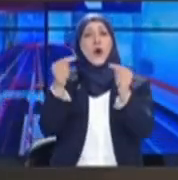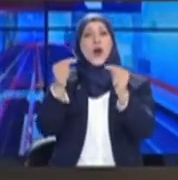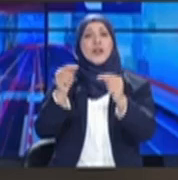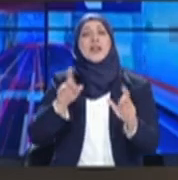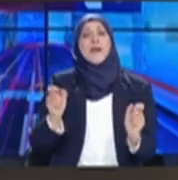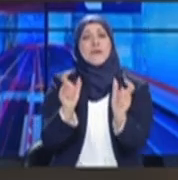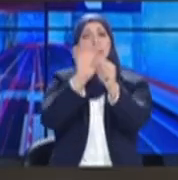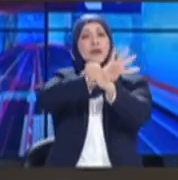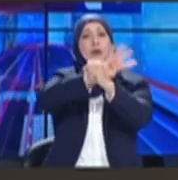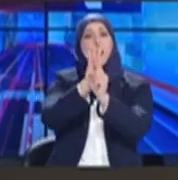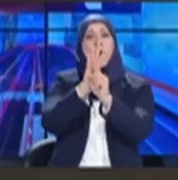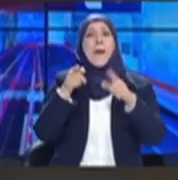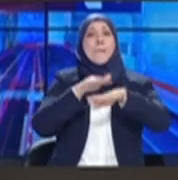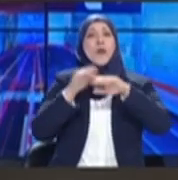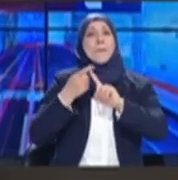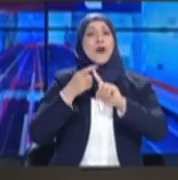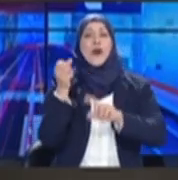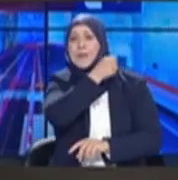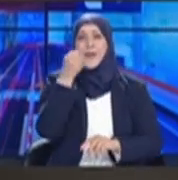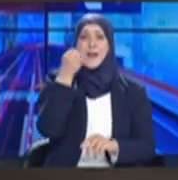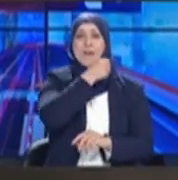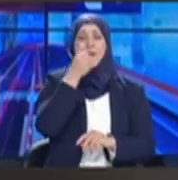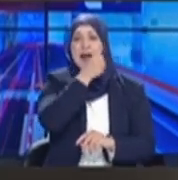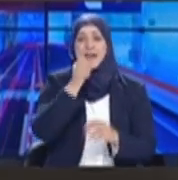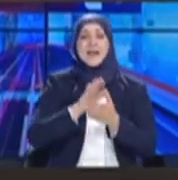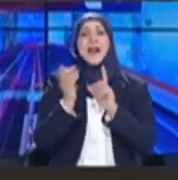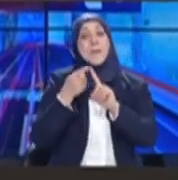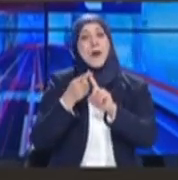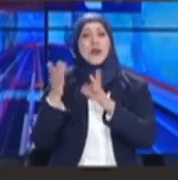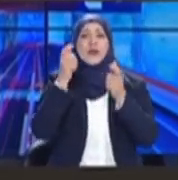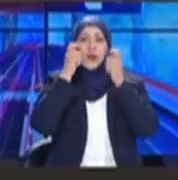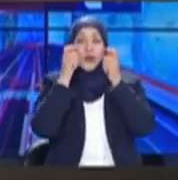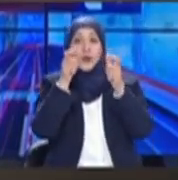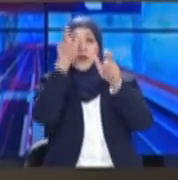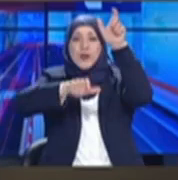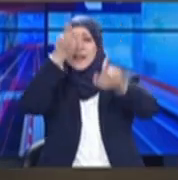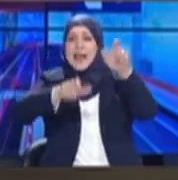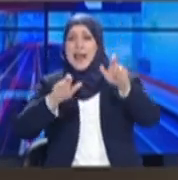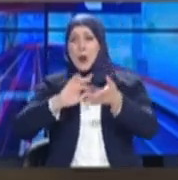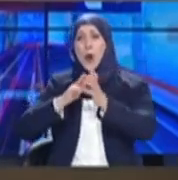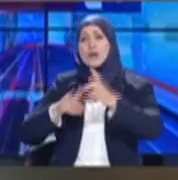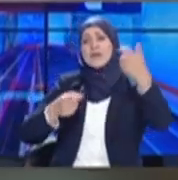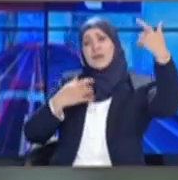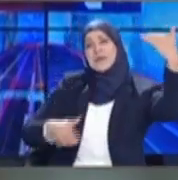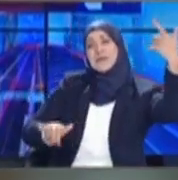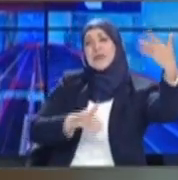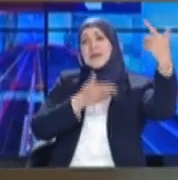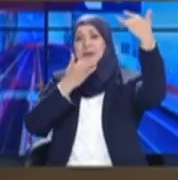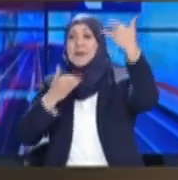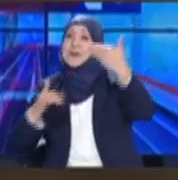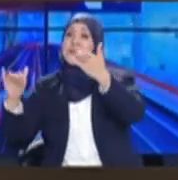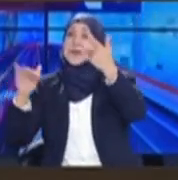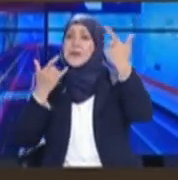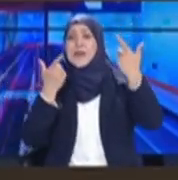بالفن وتظهر اللقاء هذا السكان وهم يغنون ويعزفون سويا على